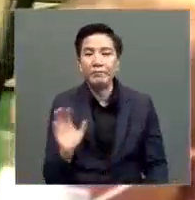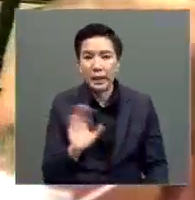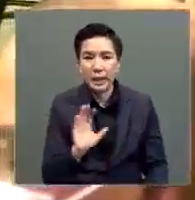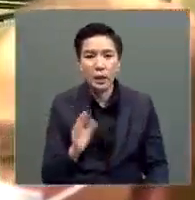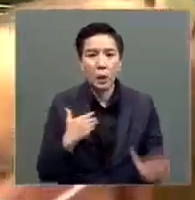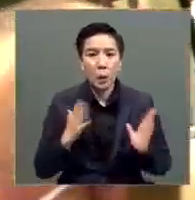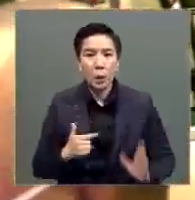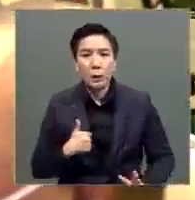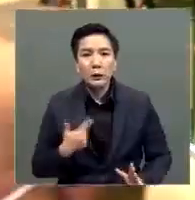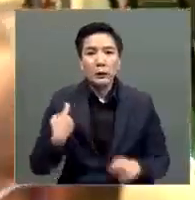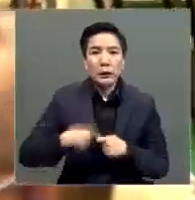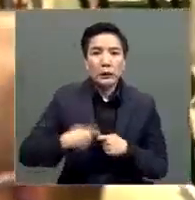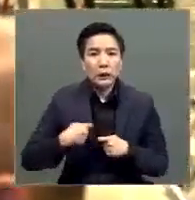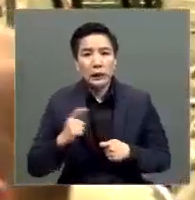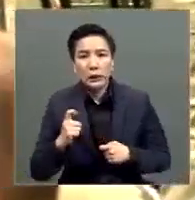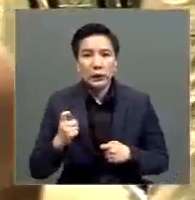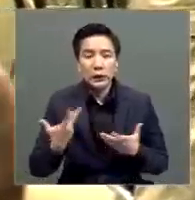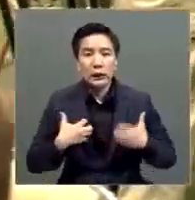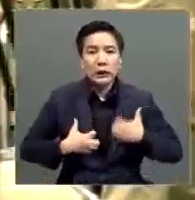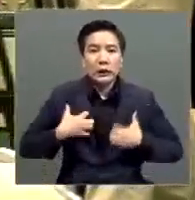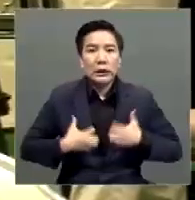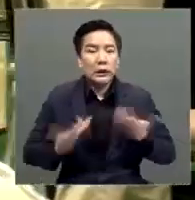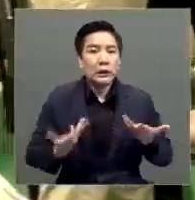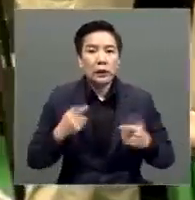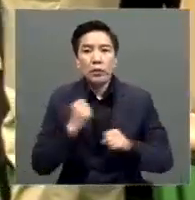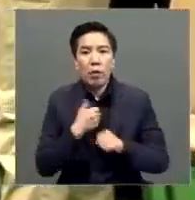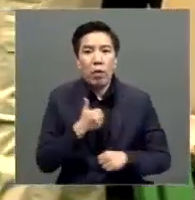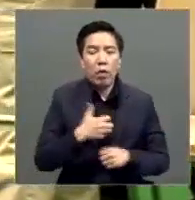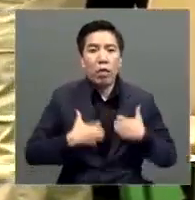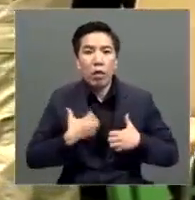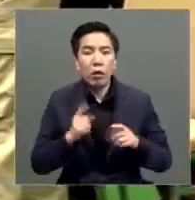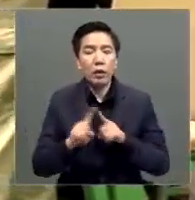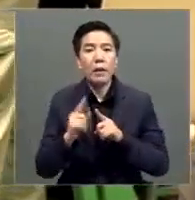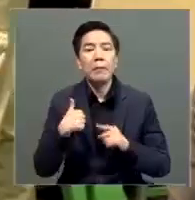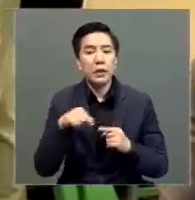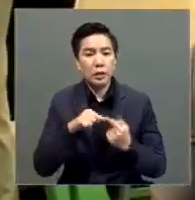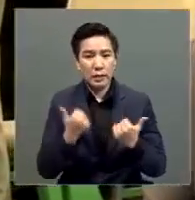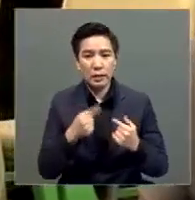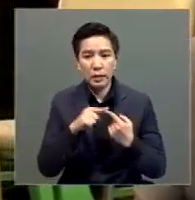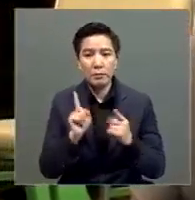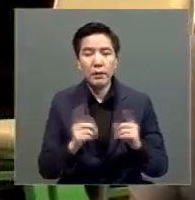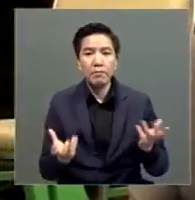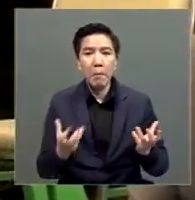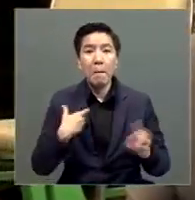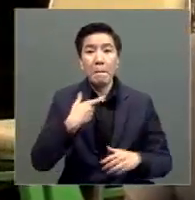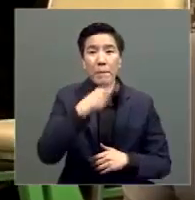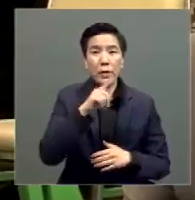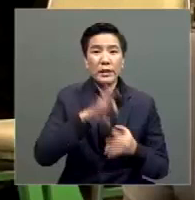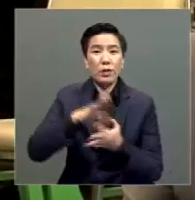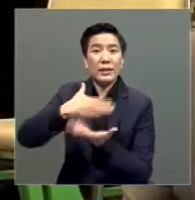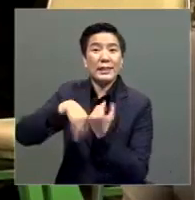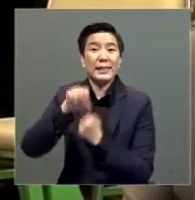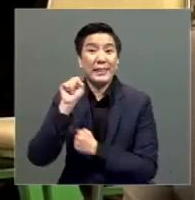ไม่มีความสะดวกและเดือดร้อนเรื่องนี้ไม่ใช่เป็นเรื่องการชั่งประโยชน์ระหว่างเศรษฐกิจ